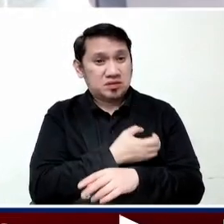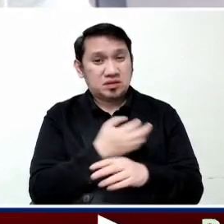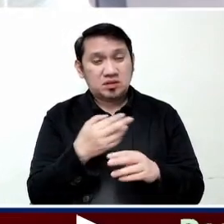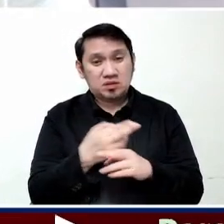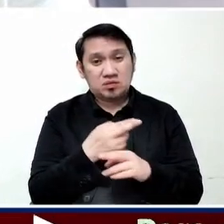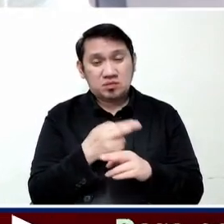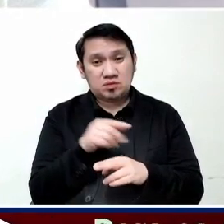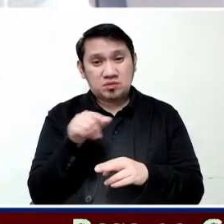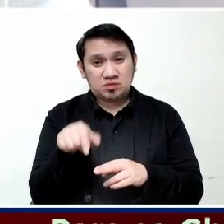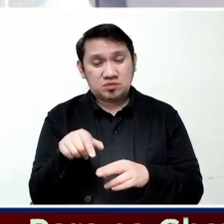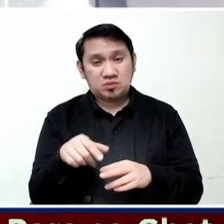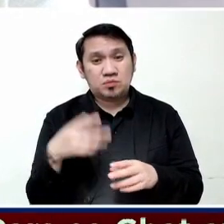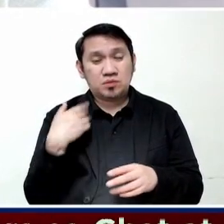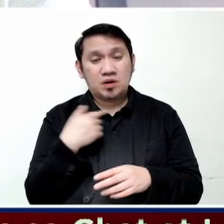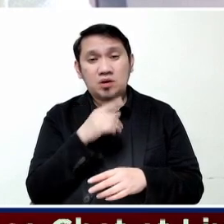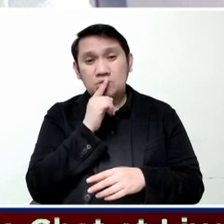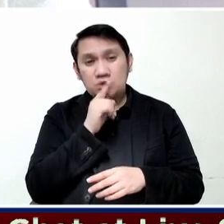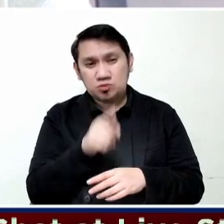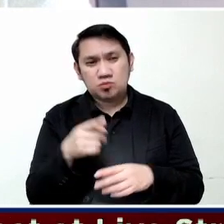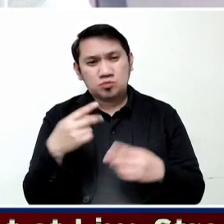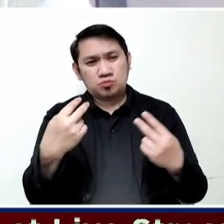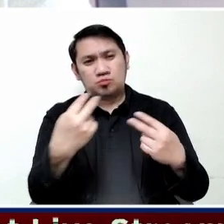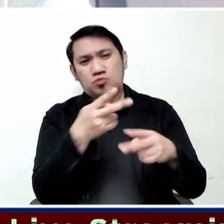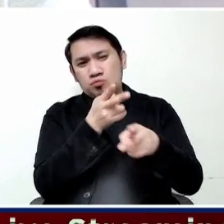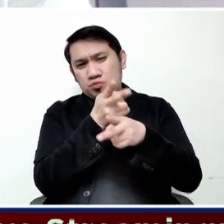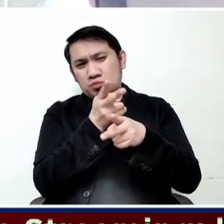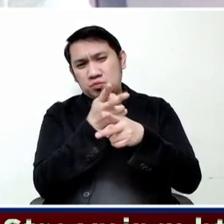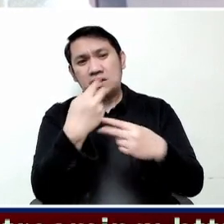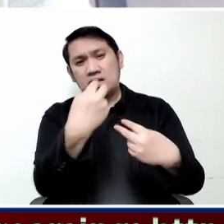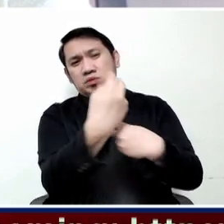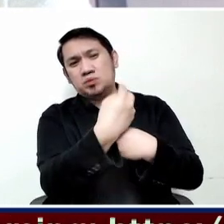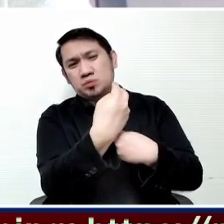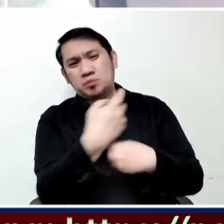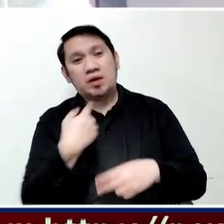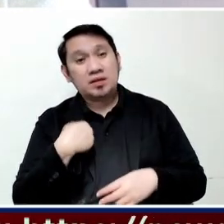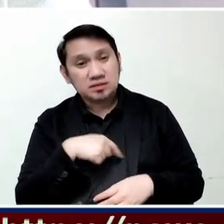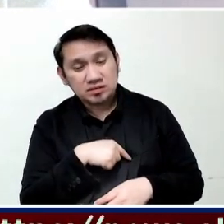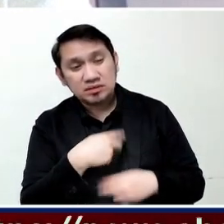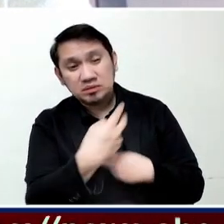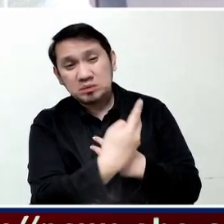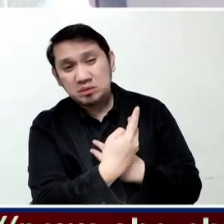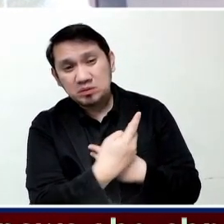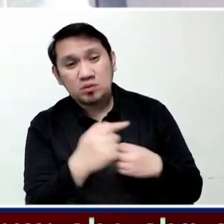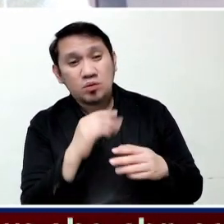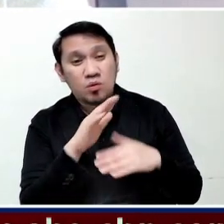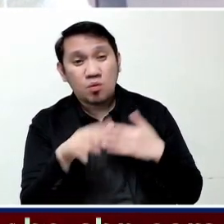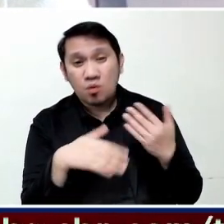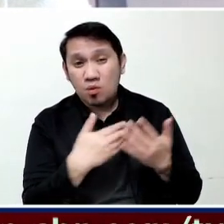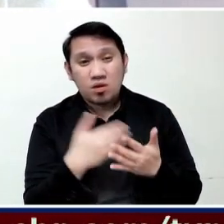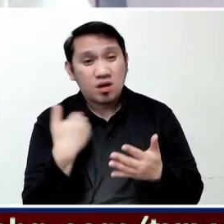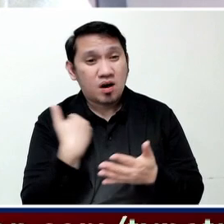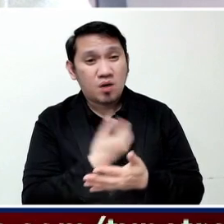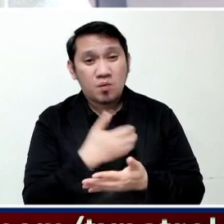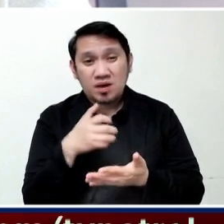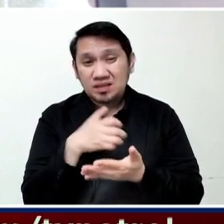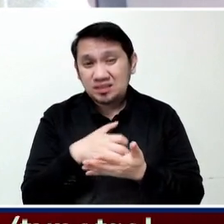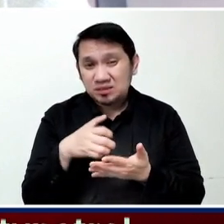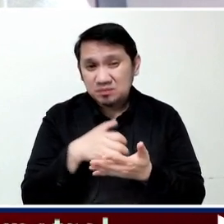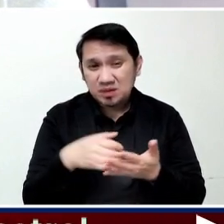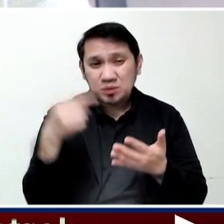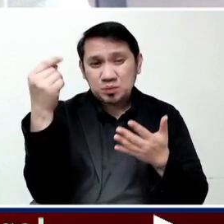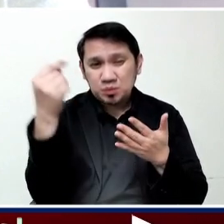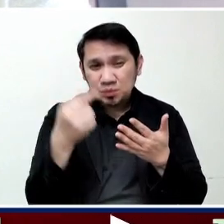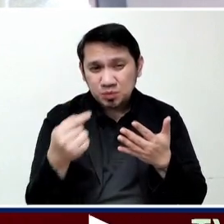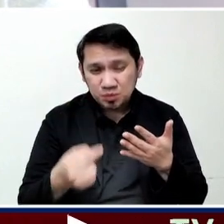ay highly regulated. Anong ibig sabihin ng highly regulated? Ibig sabihin niyan, lahat ng aming gastusin, lahat ng